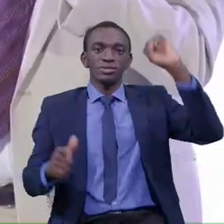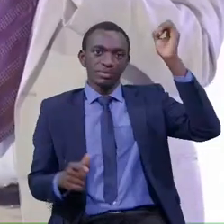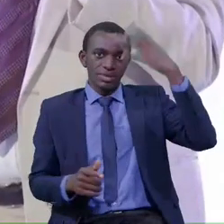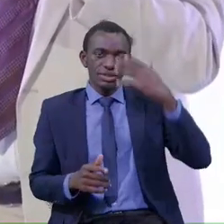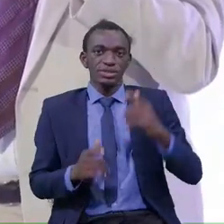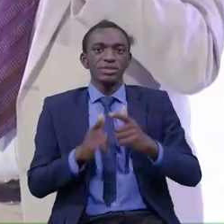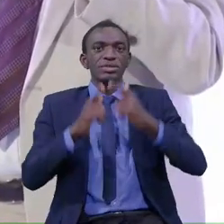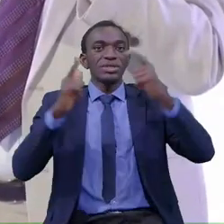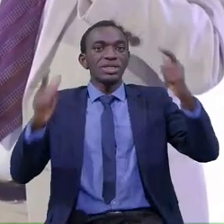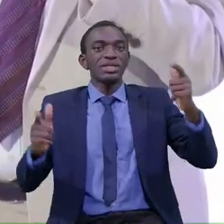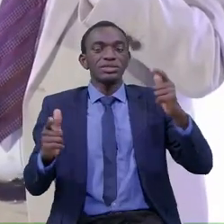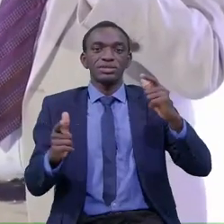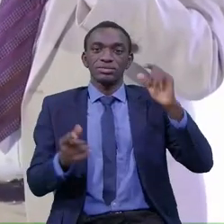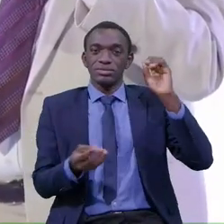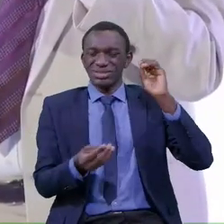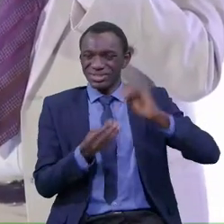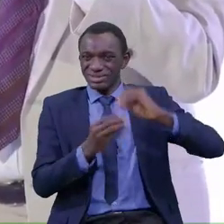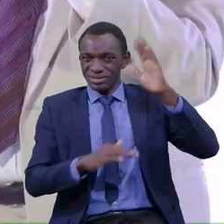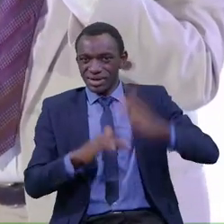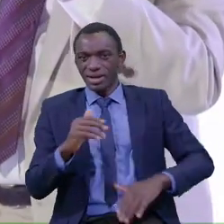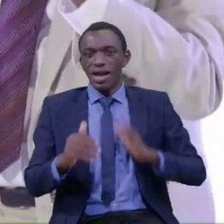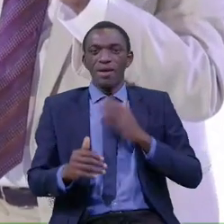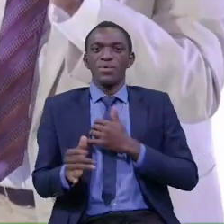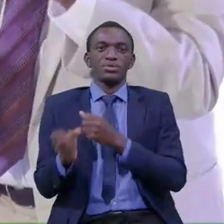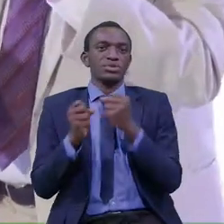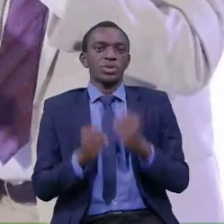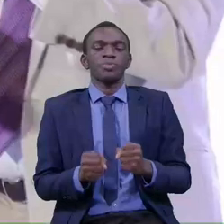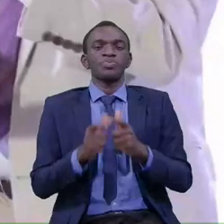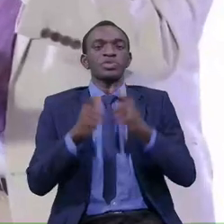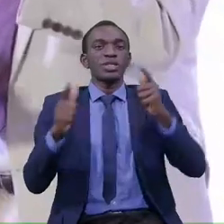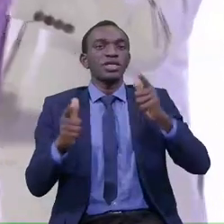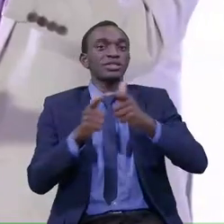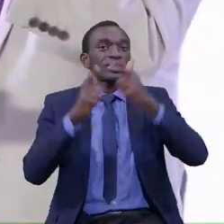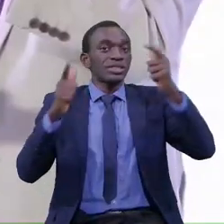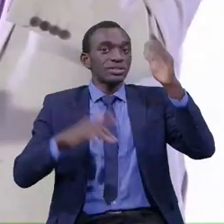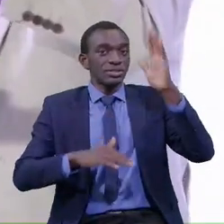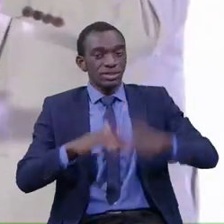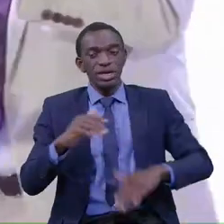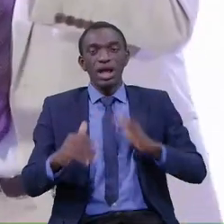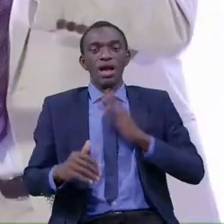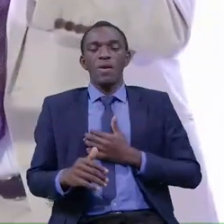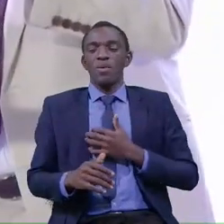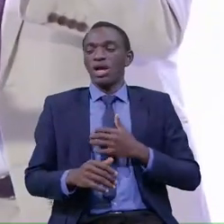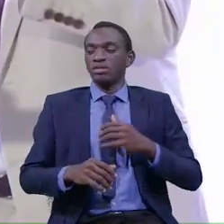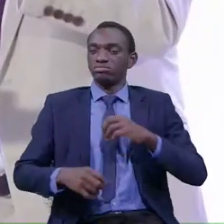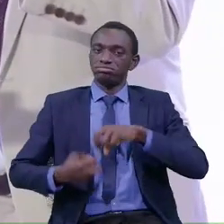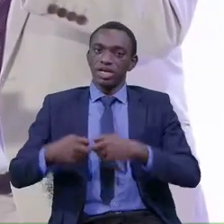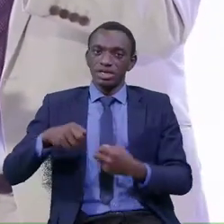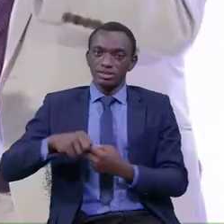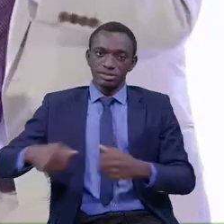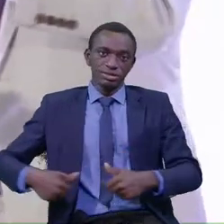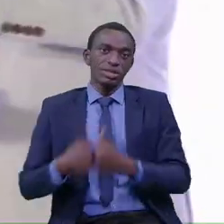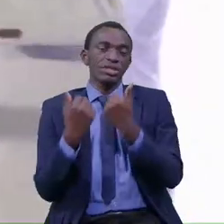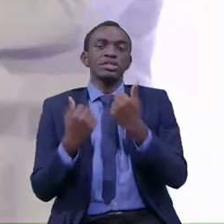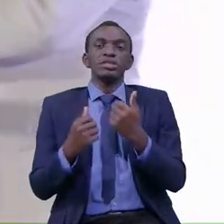grande que ta force. Grâce plus grande que tes défis. Grâce plus grande que